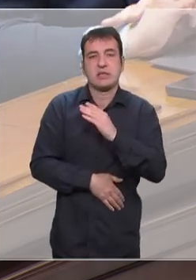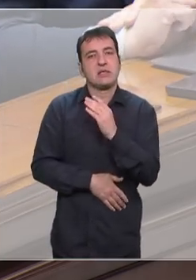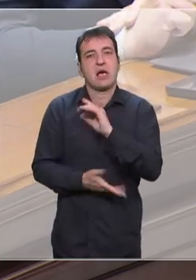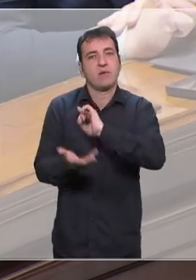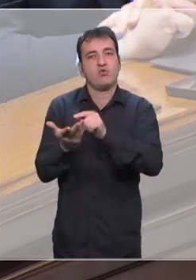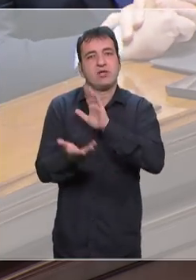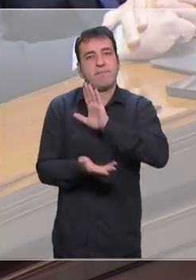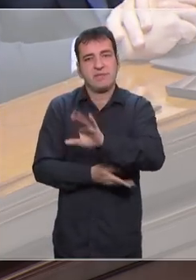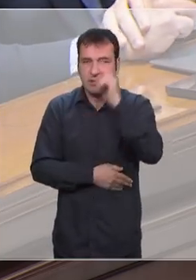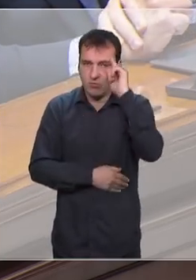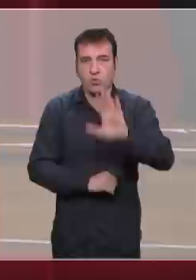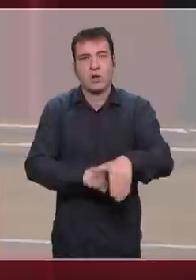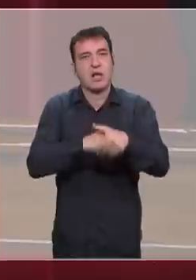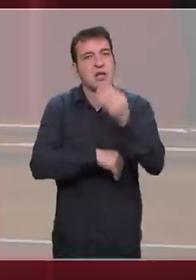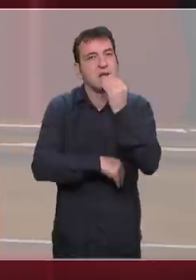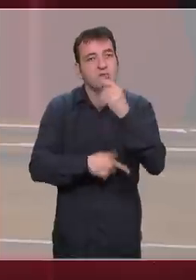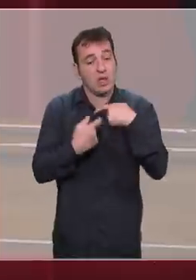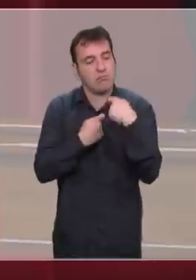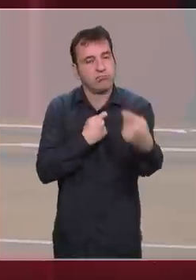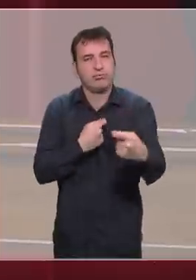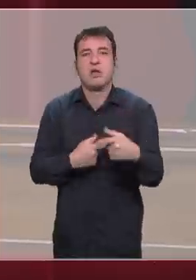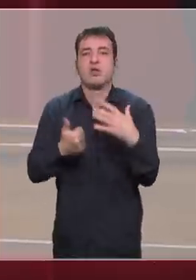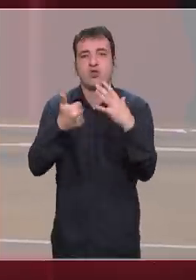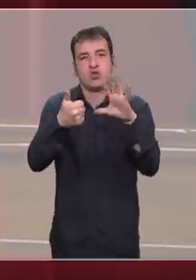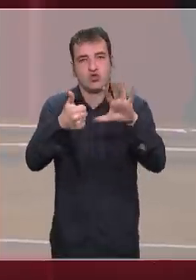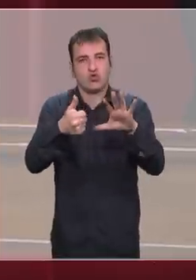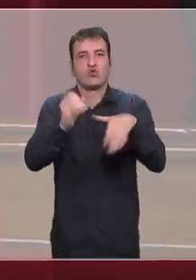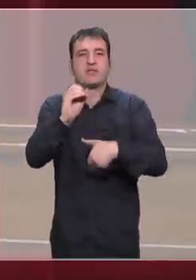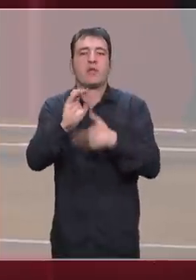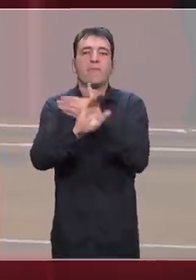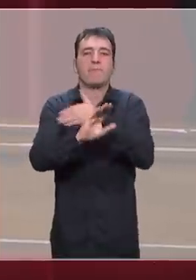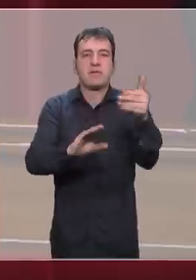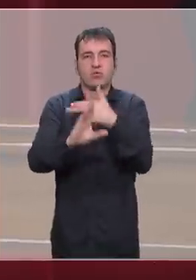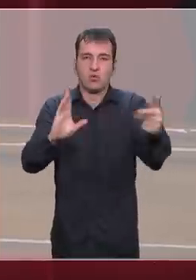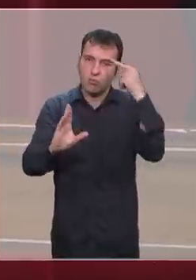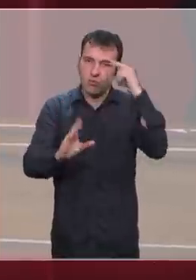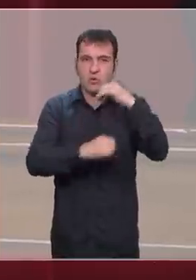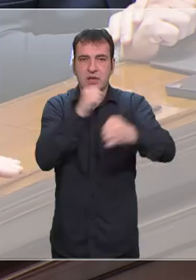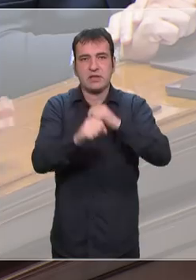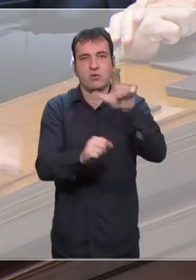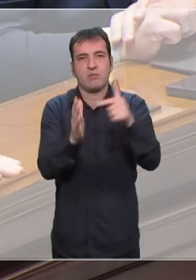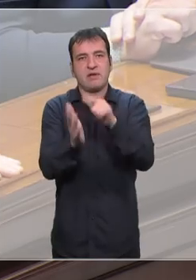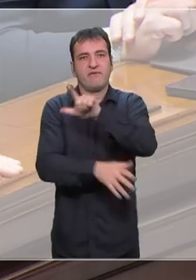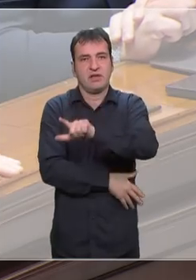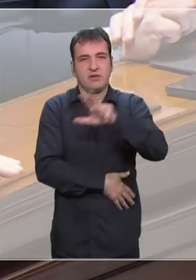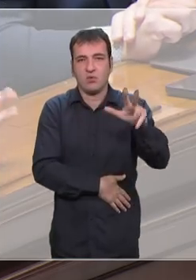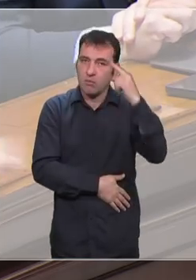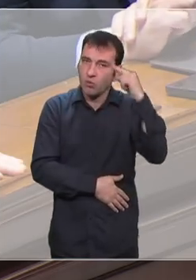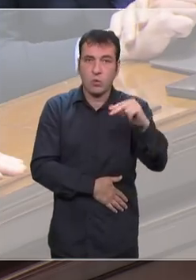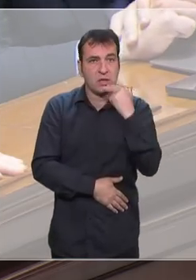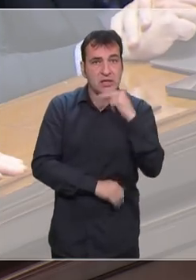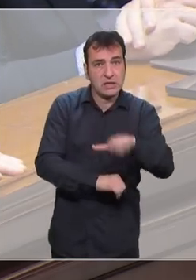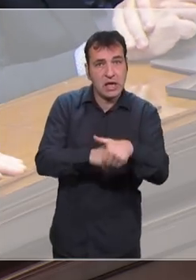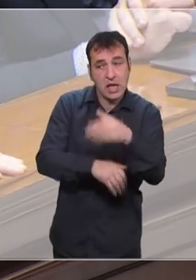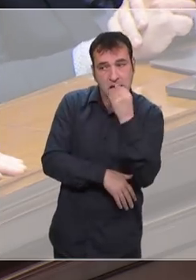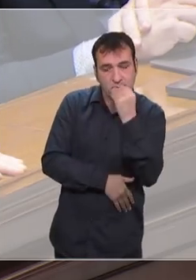alimentaire durable, doté de 60 millions d'euros pour 2023, afin de renforcer la qualité de l'aide alimentaire et de